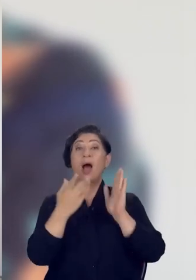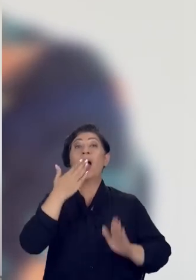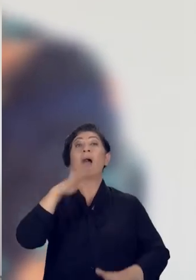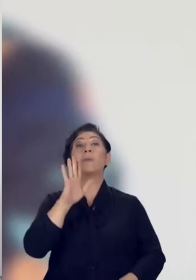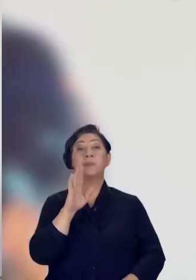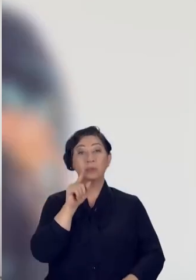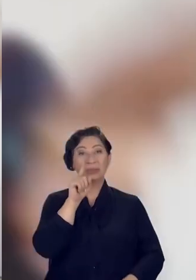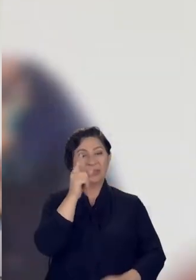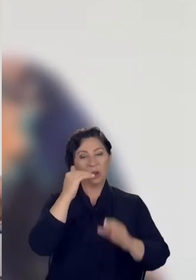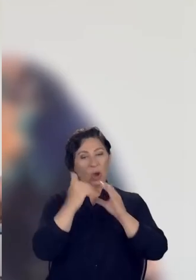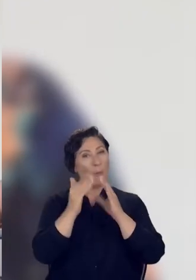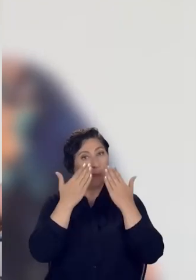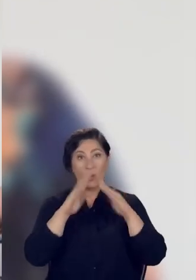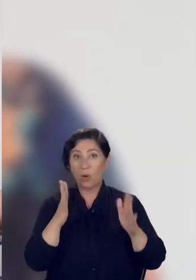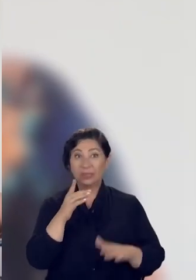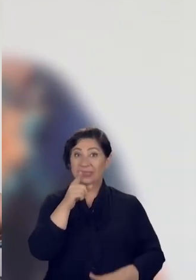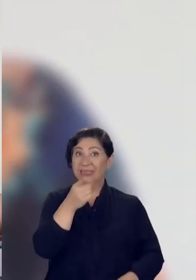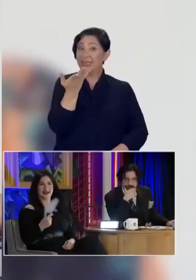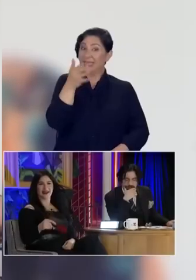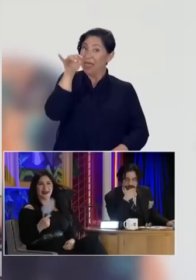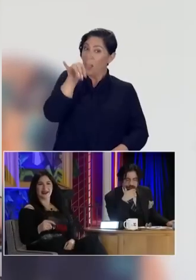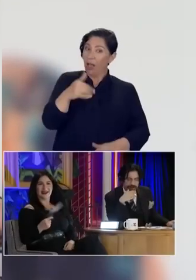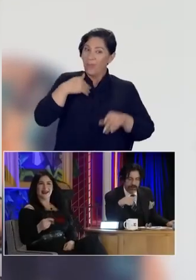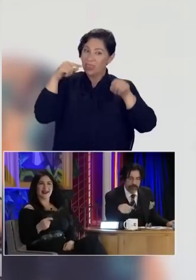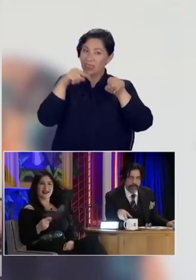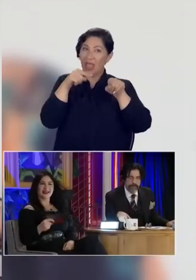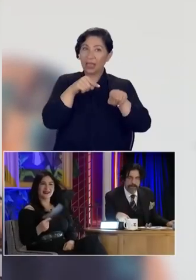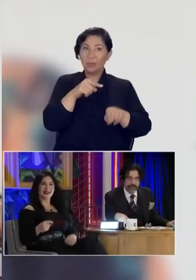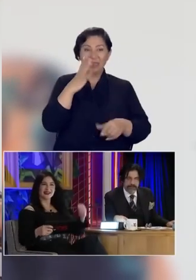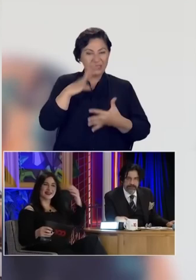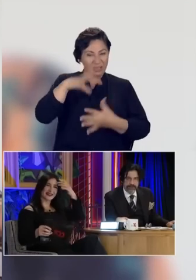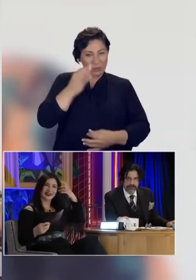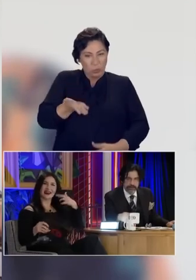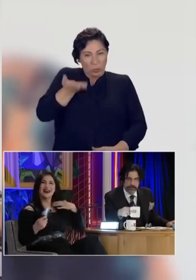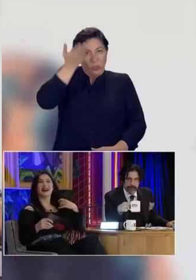yorum yok. Sen ne hakla benim takip ettiğim kişi sayısını yükseltiyorsun ya?